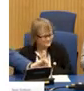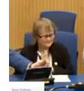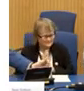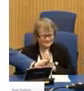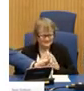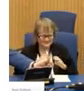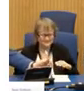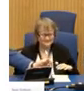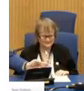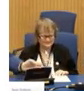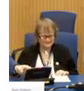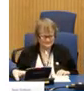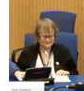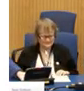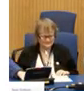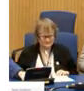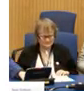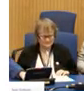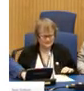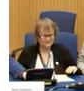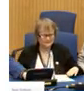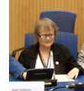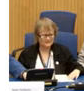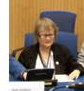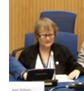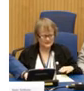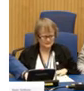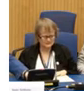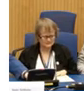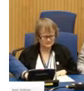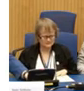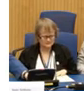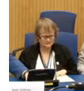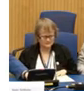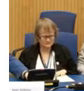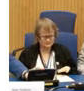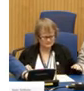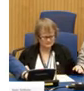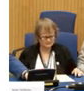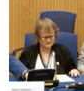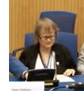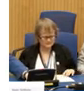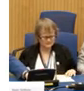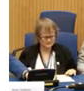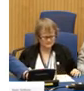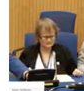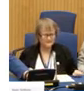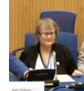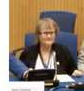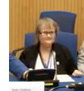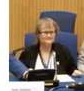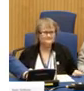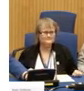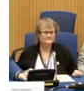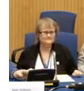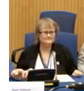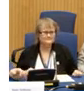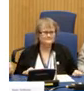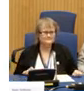Lieber Sven, ganz, ganz viele wichtige Punkte. Die Arbeit als Bildungsfachkraft macht stolz, hilft, sich